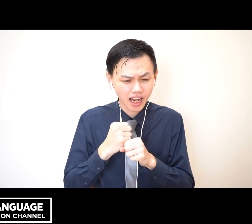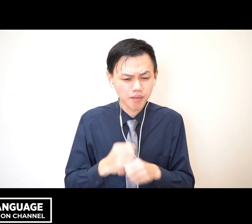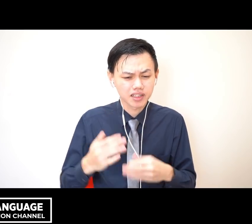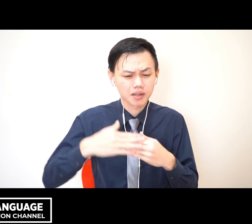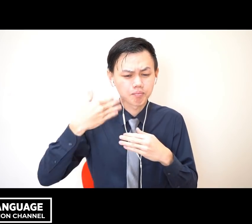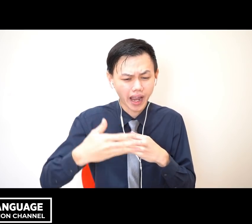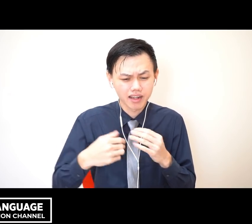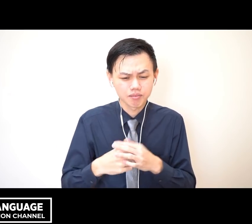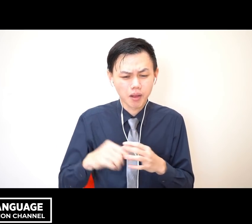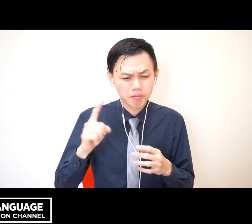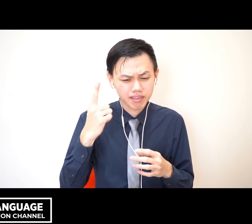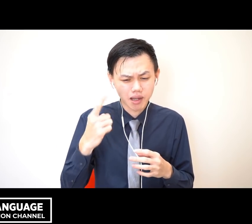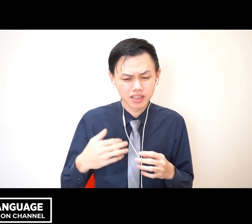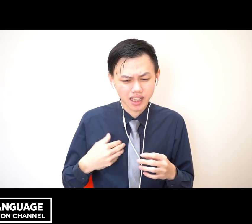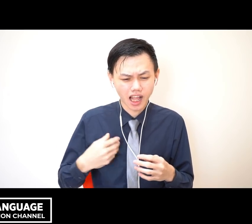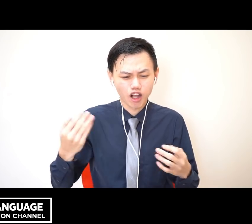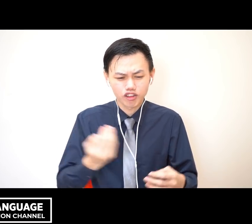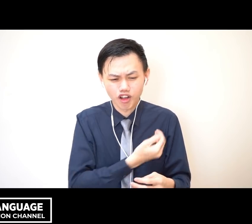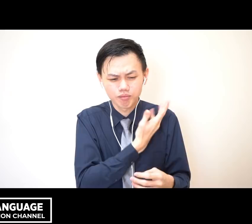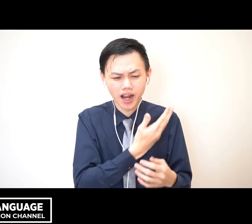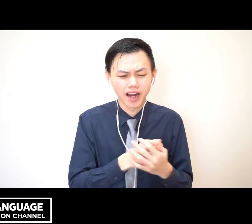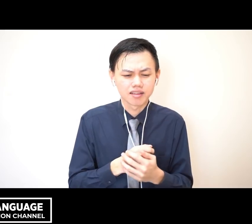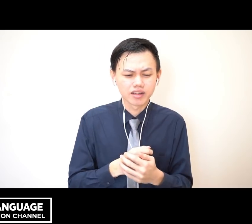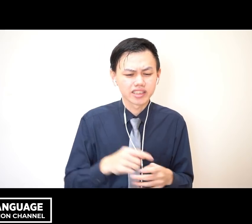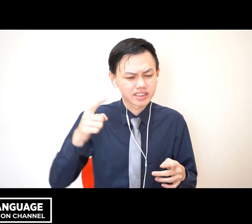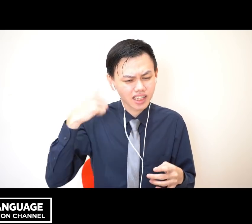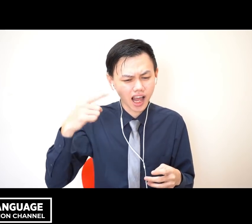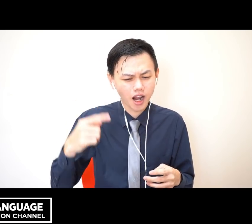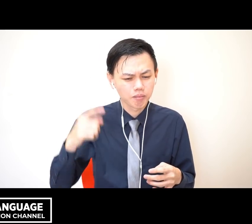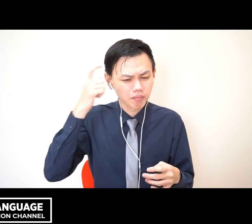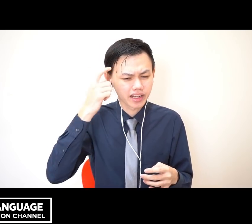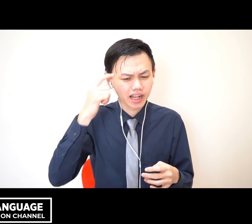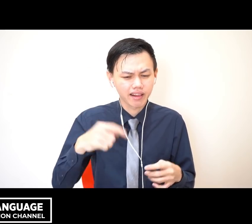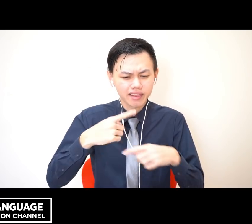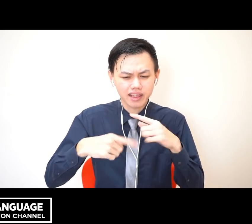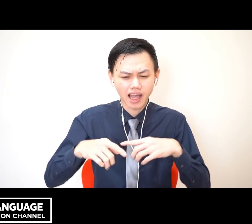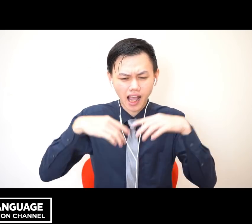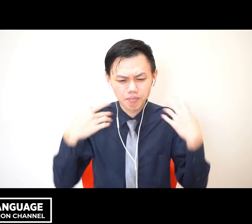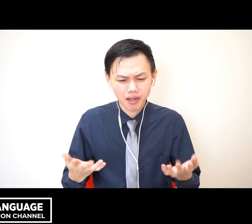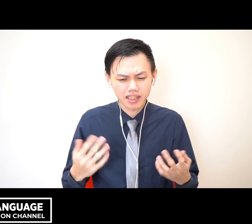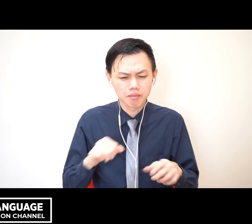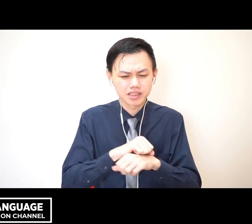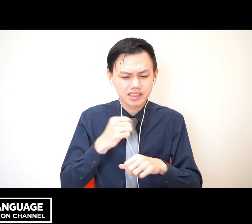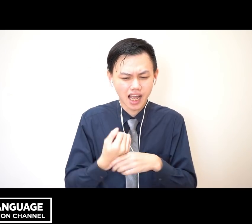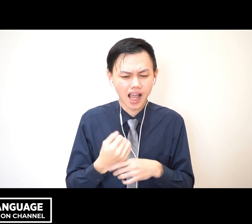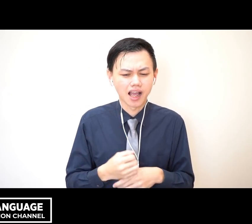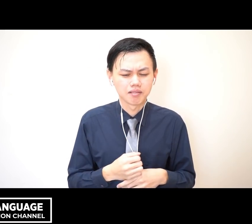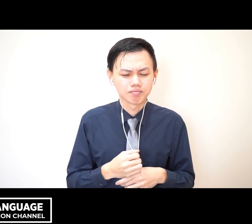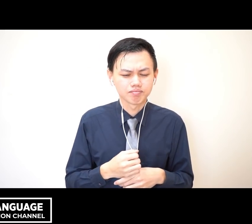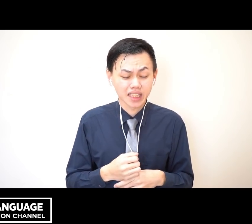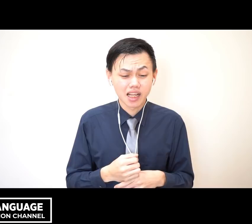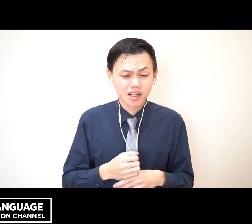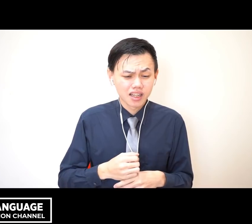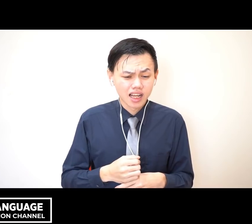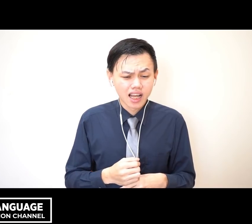orang lain. Kedengarannya sederhana tetapi sangat sulit untuk dilakukan. Kebanyakan dari kita tahu